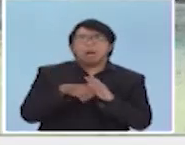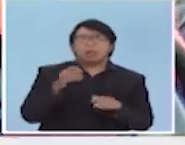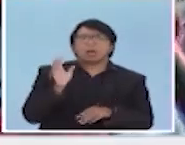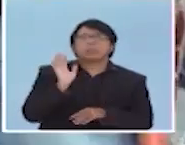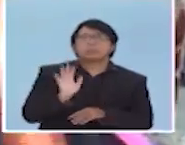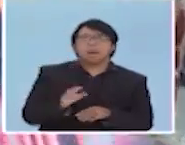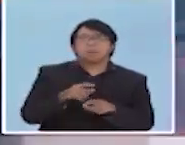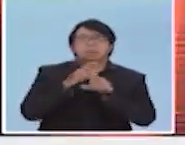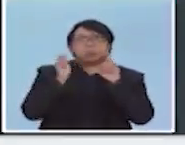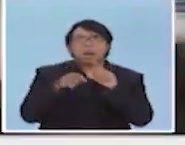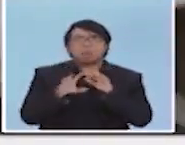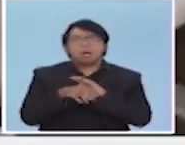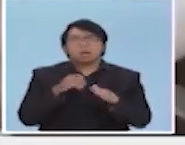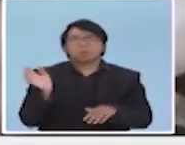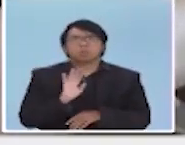masker.